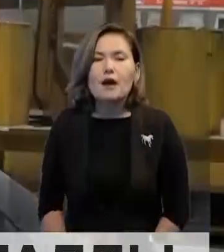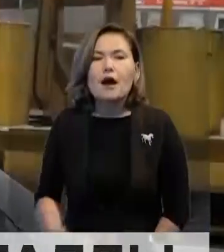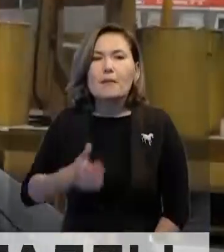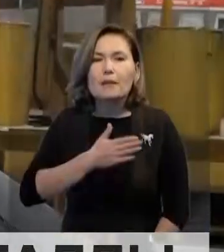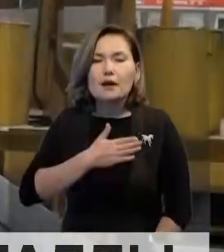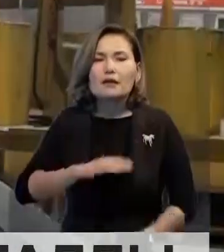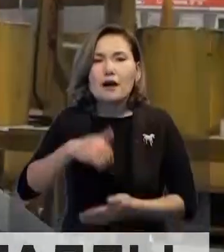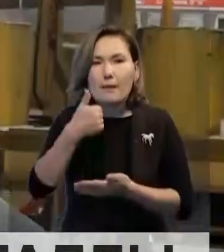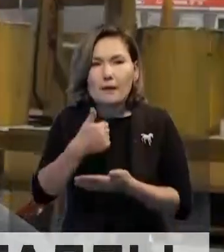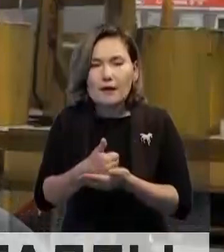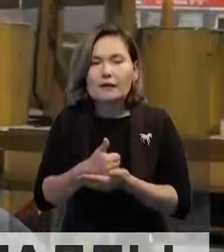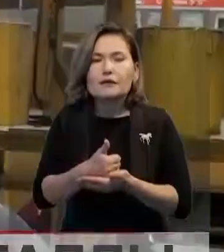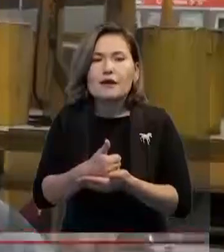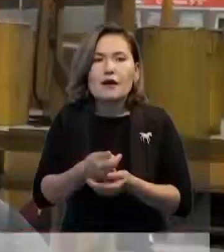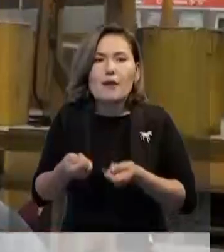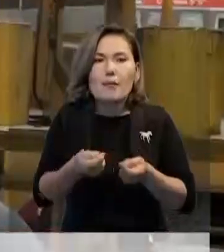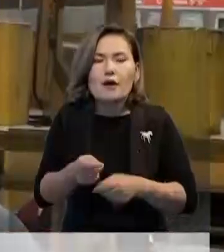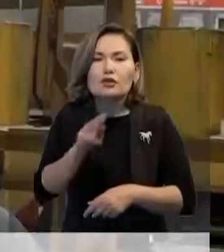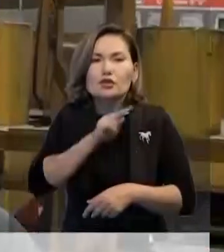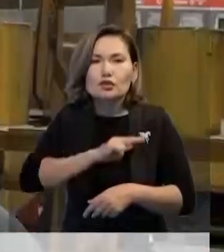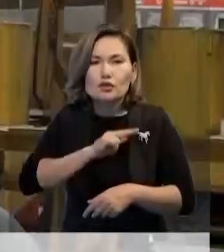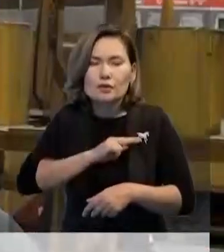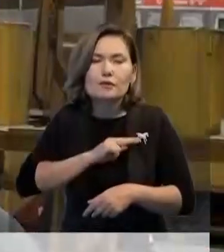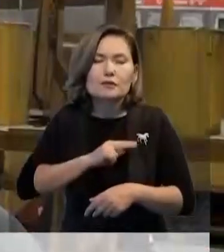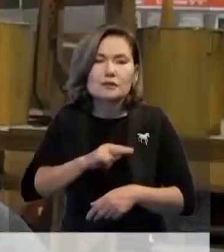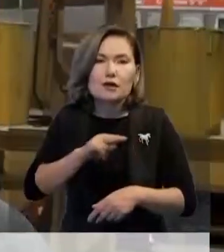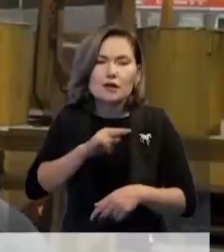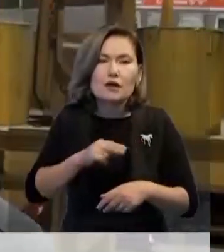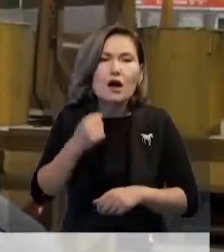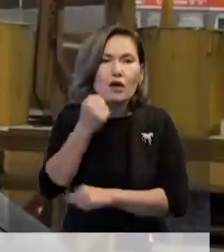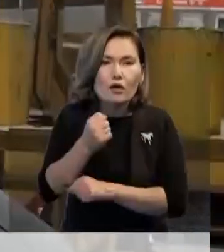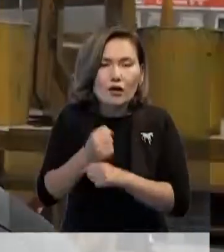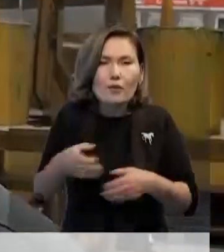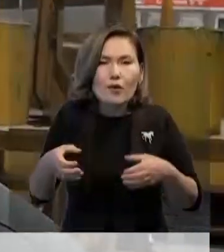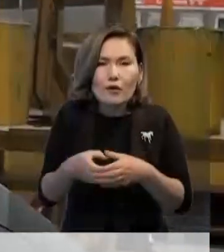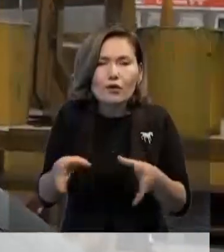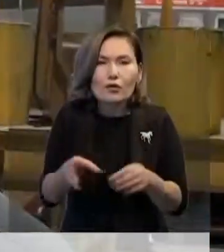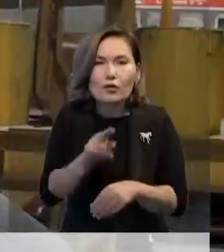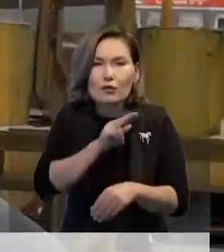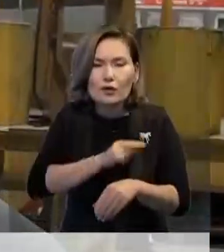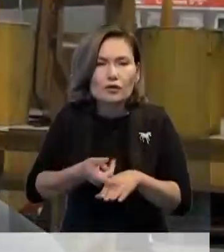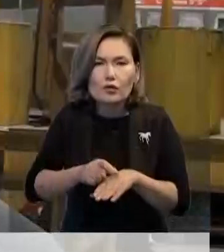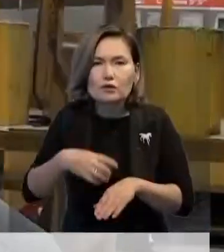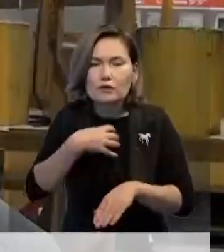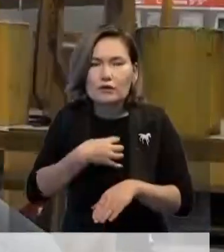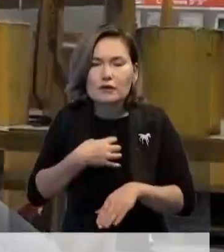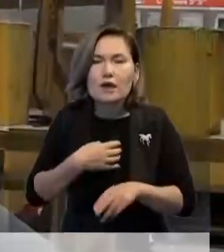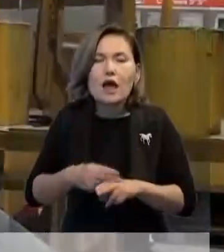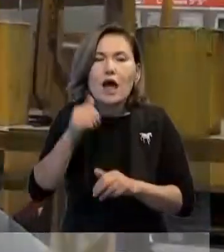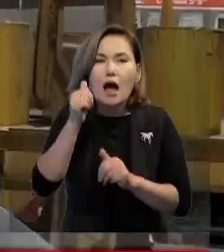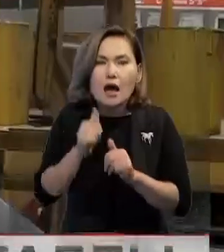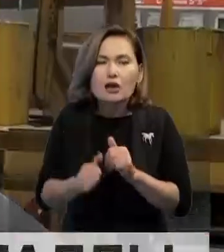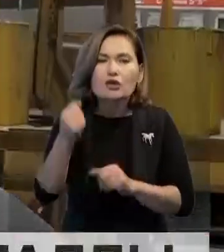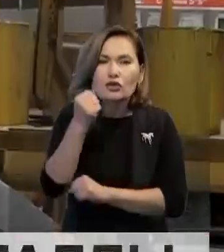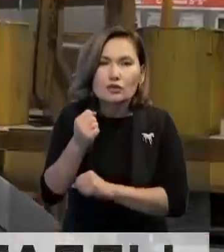Біздің басшы ретіндегі басты міндетіміз жұмысты дұрыс үйлестіру, ұжымның тілін табу. Ең маңыздысы әр жұмыскердің қауіпсіздігін қамтамасыз ету. Егер